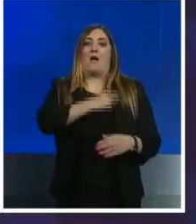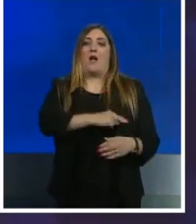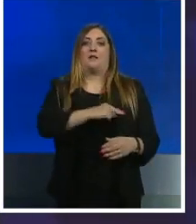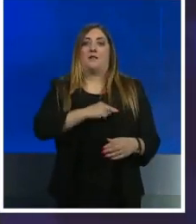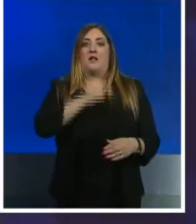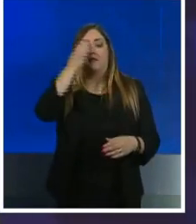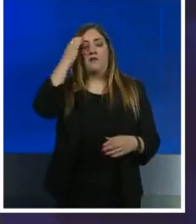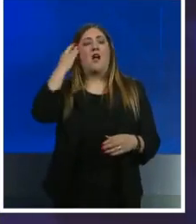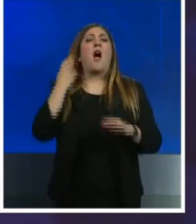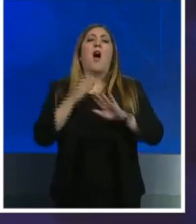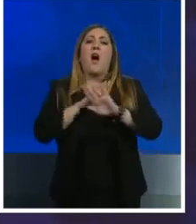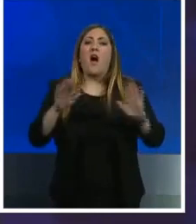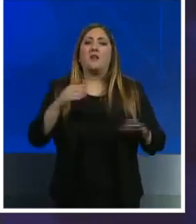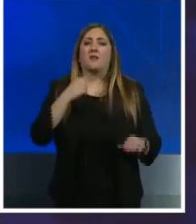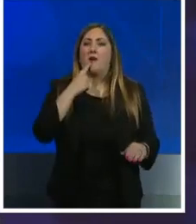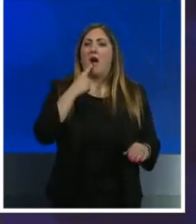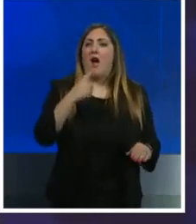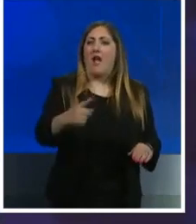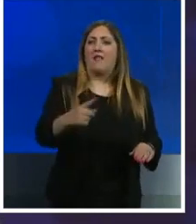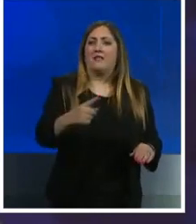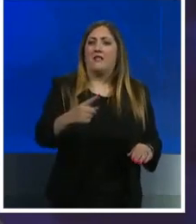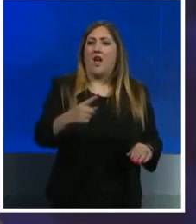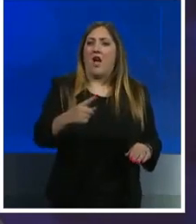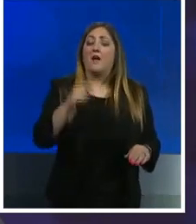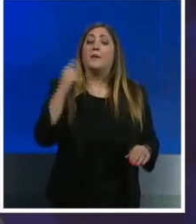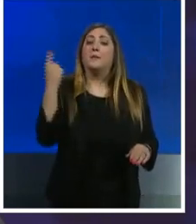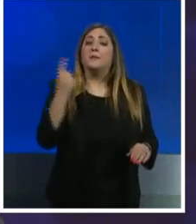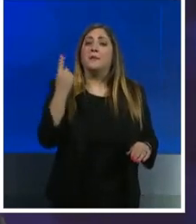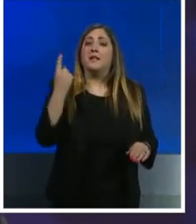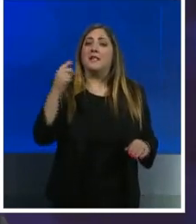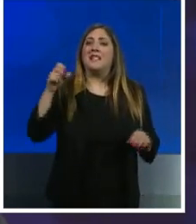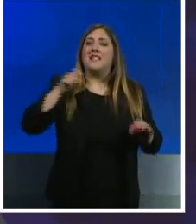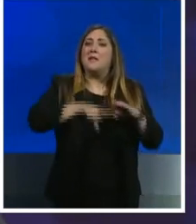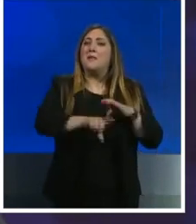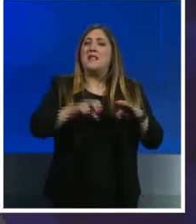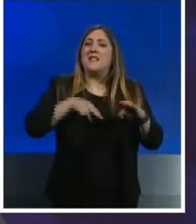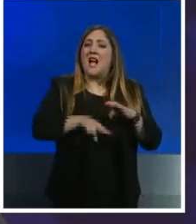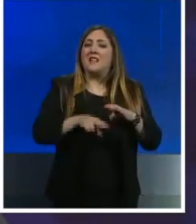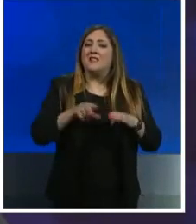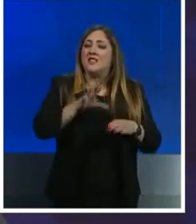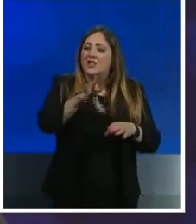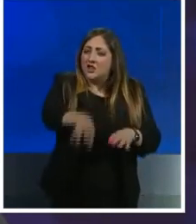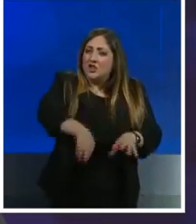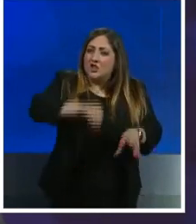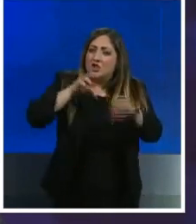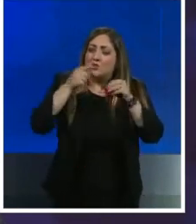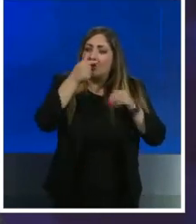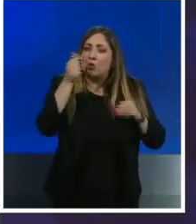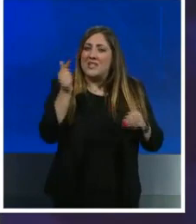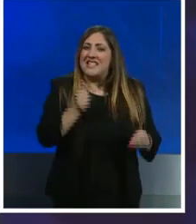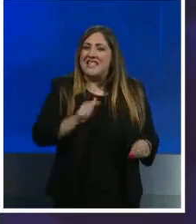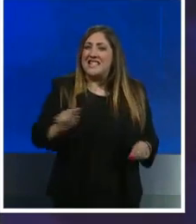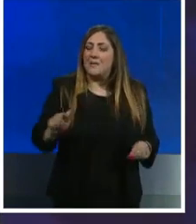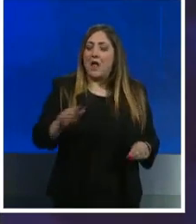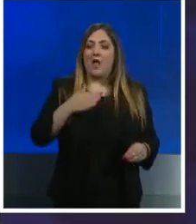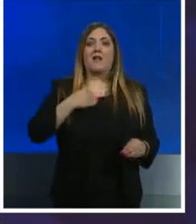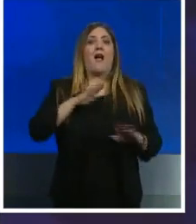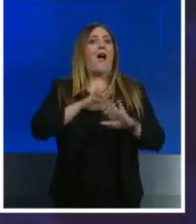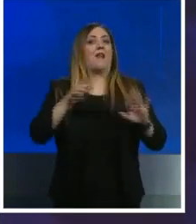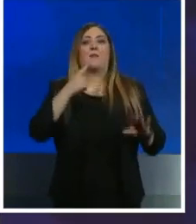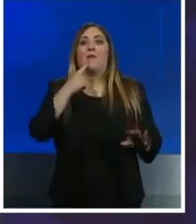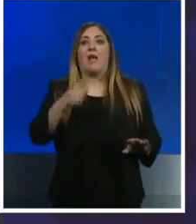nużaw l-immigrati biex jiġbru ż-żibel. Prim, fej kont meta l-Maltin sfaw vittmi ta'